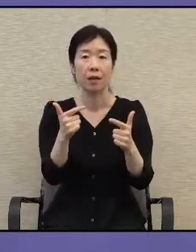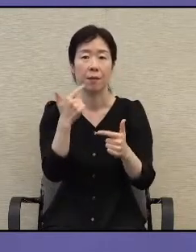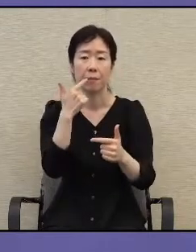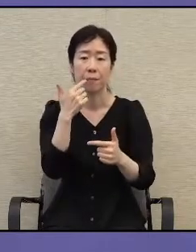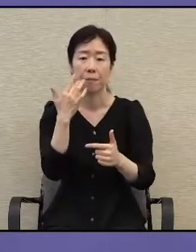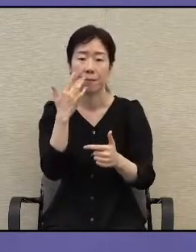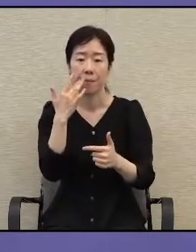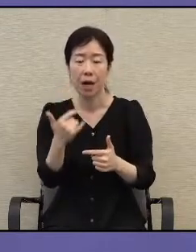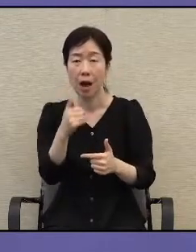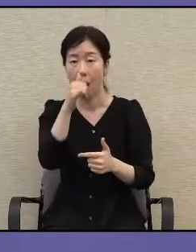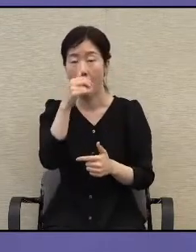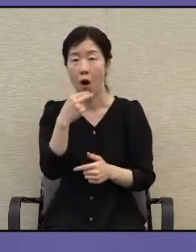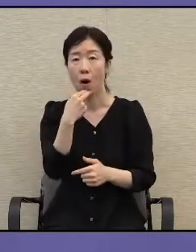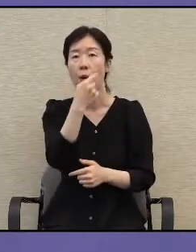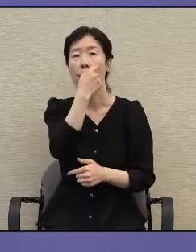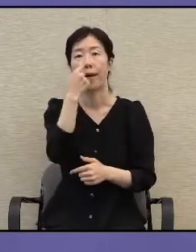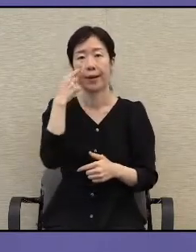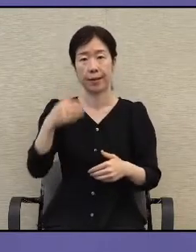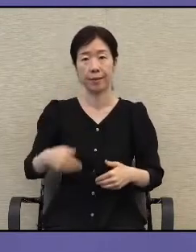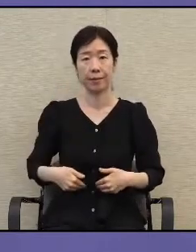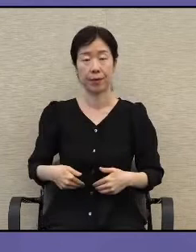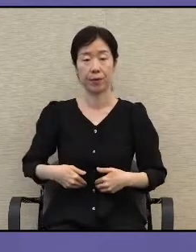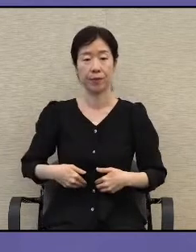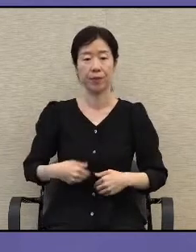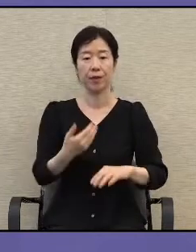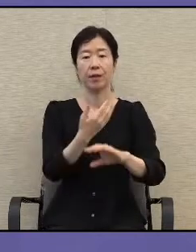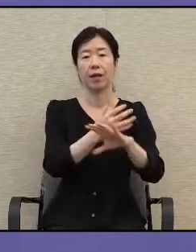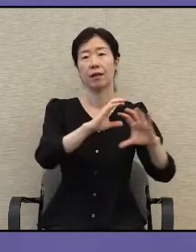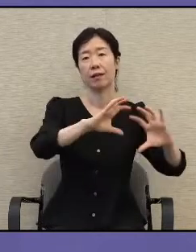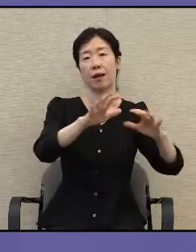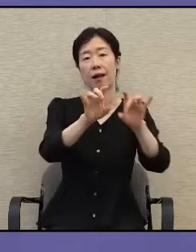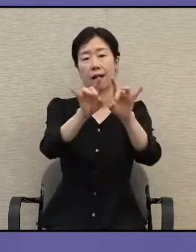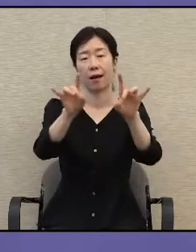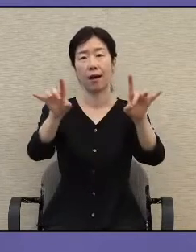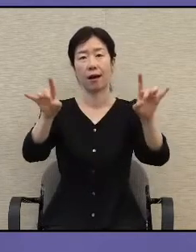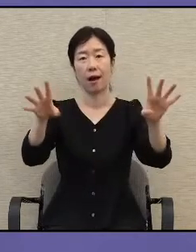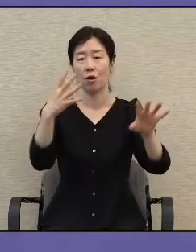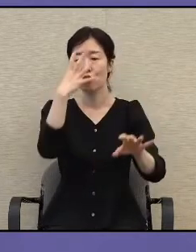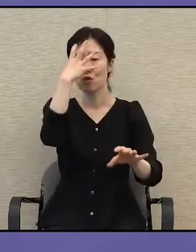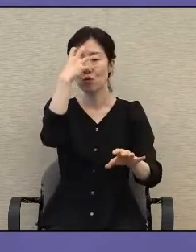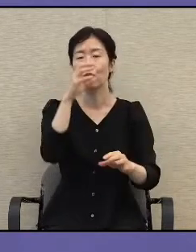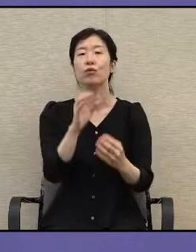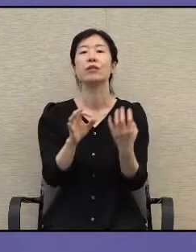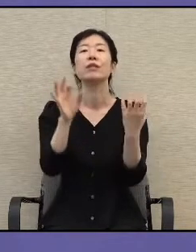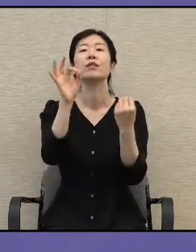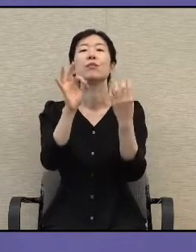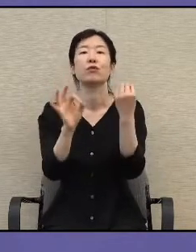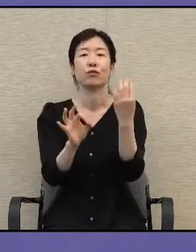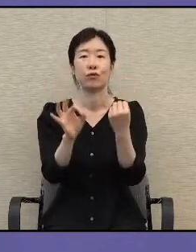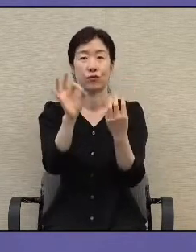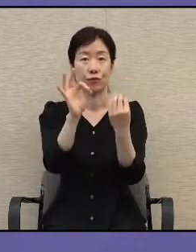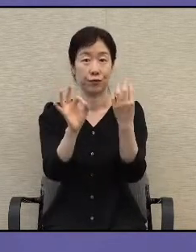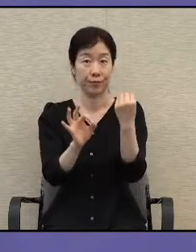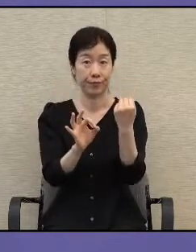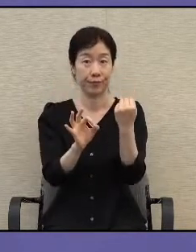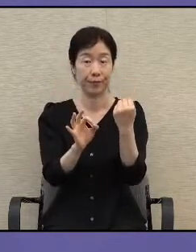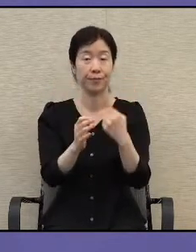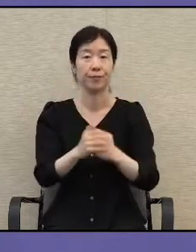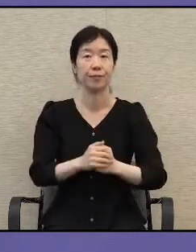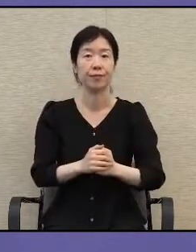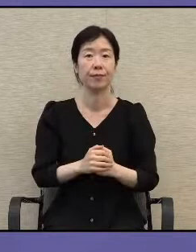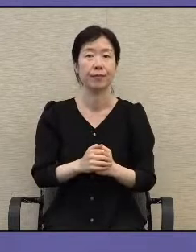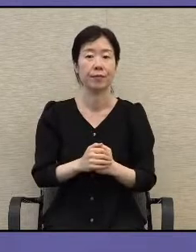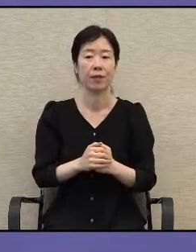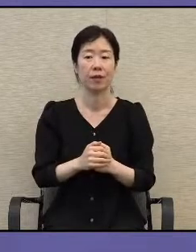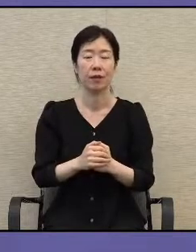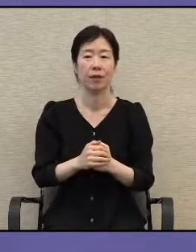하겠습니다. 이게 각국의 우울 수준인데요. 아직 이제 논문들이 나온 게 이제 현재 22년 시점이 거의 없어서